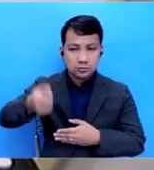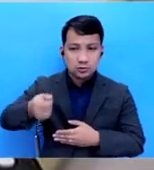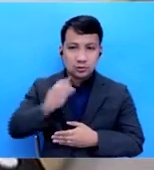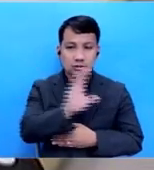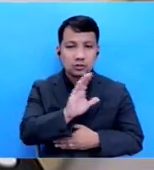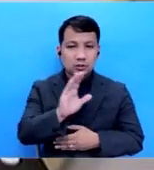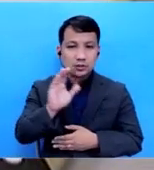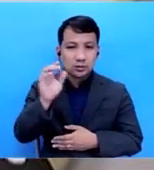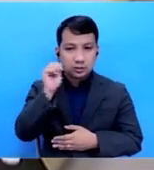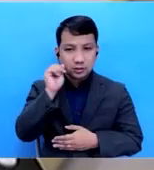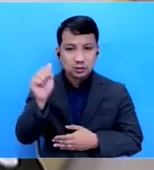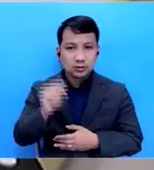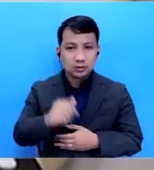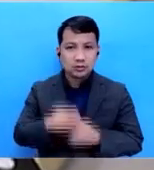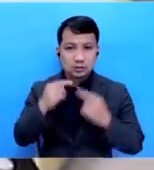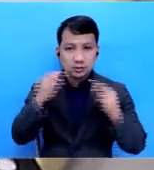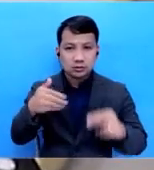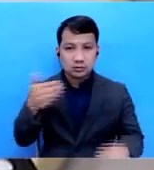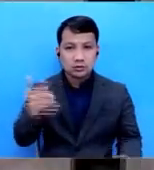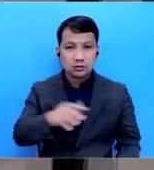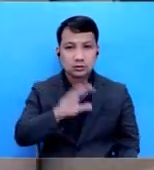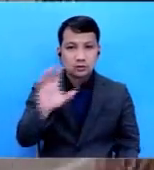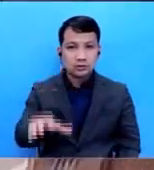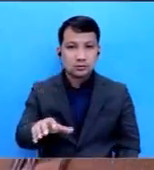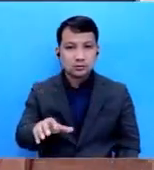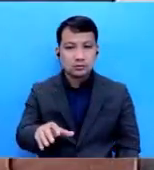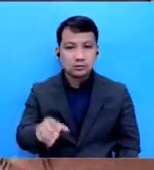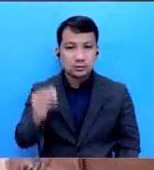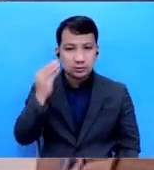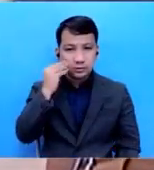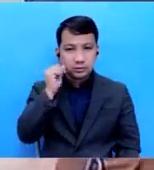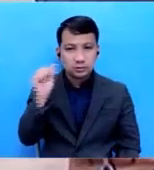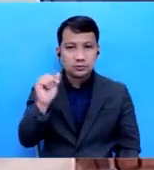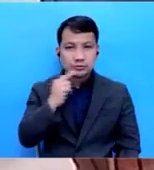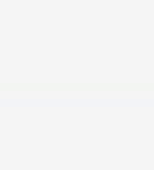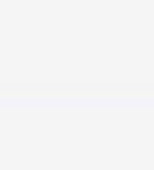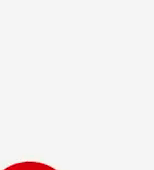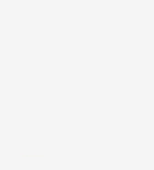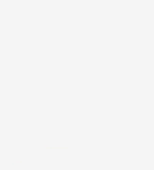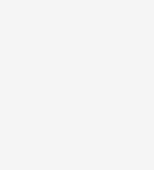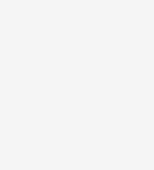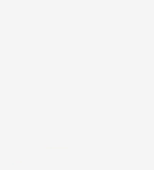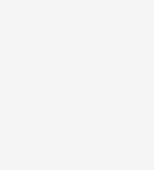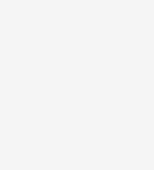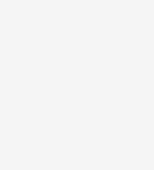kay Aguirre. Nagbabalita mula sa Frontline, Marlene Alcaide, News 5.